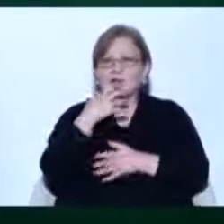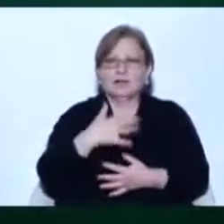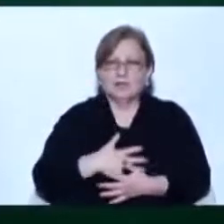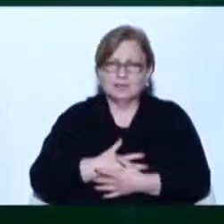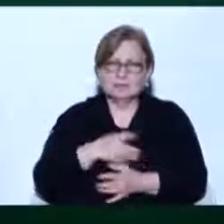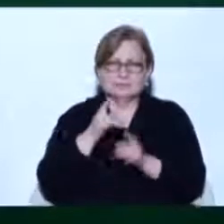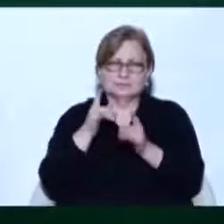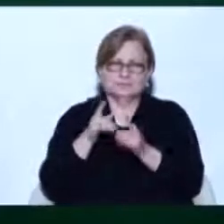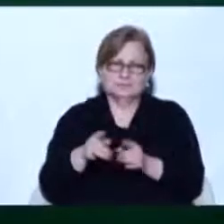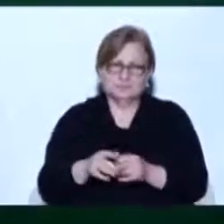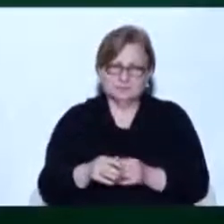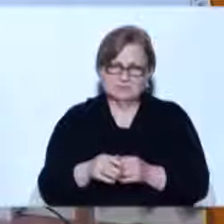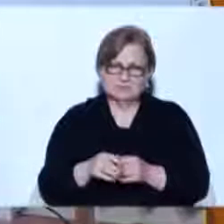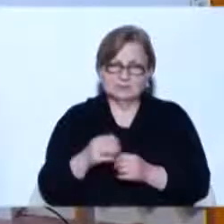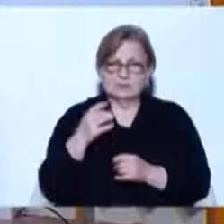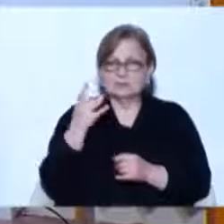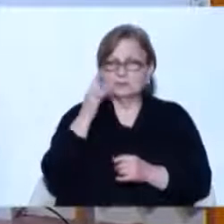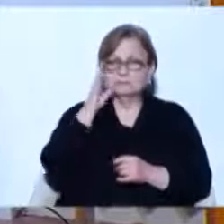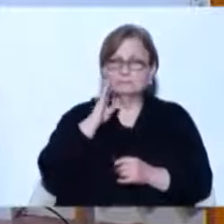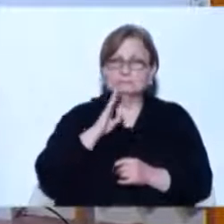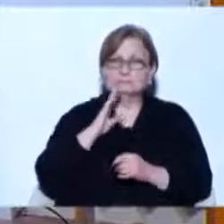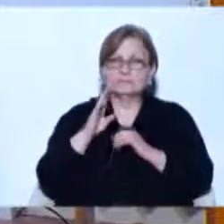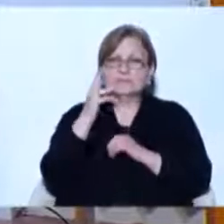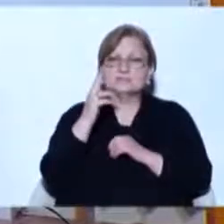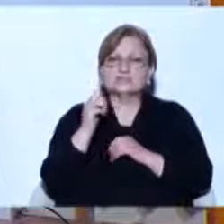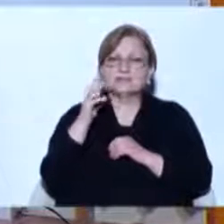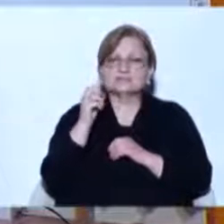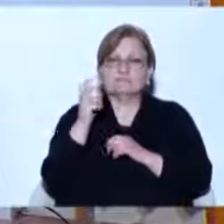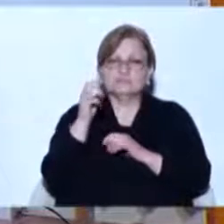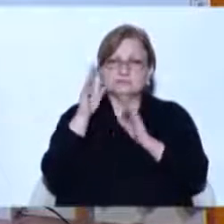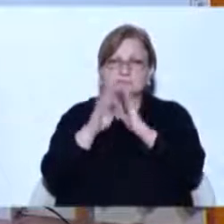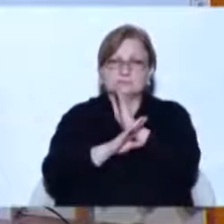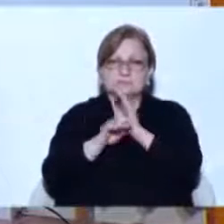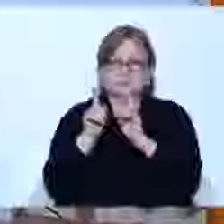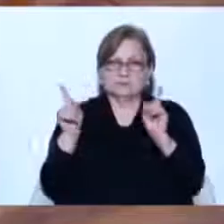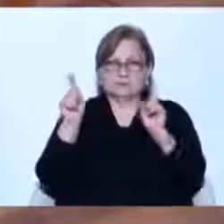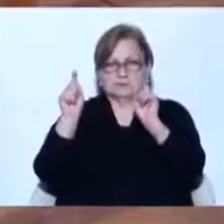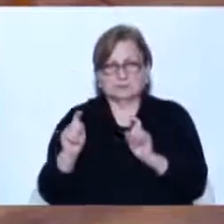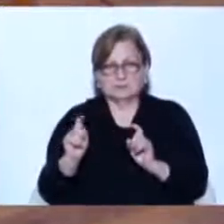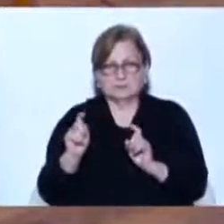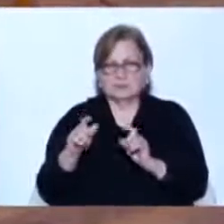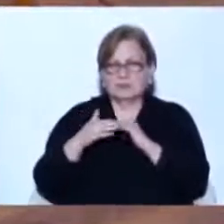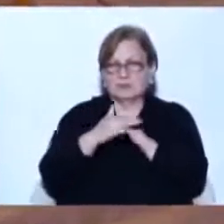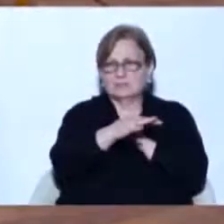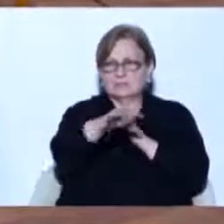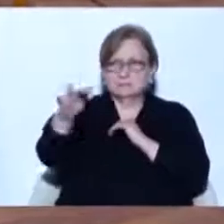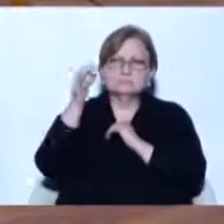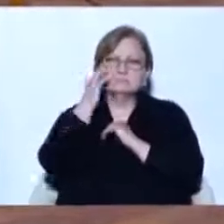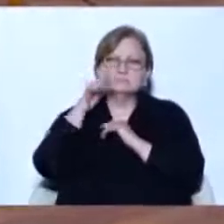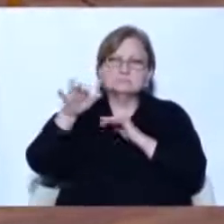იგუდებოდნენ. ერთ დილას ცაცხვის ხის ტოტზე იჯდა და მინდორში გაბნეულ